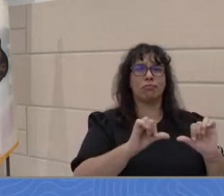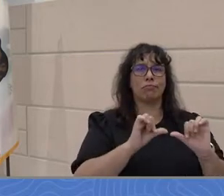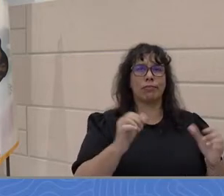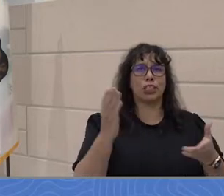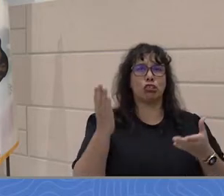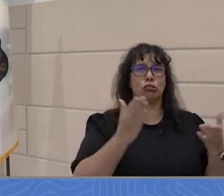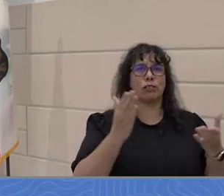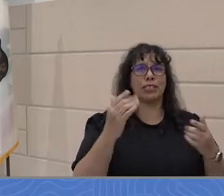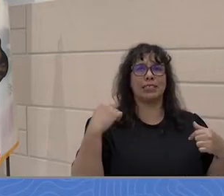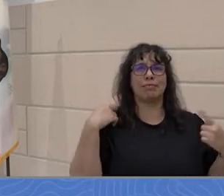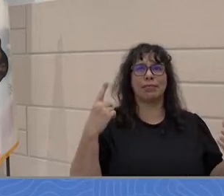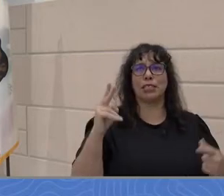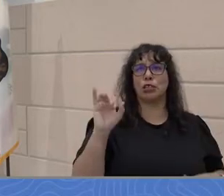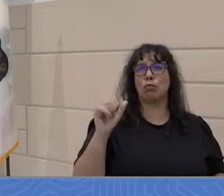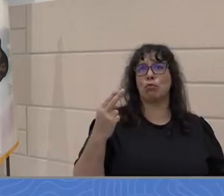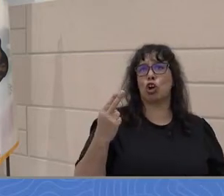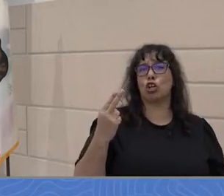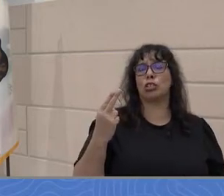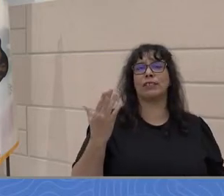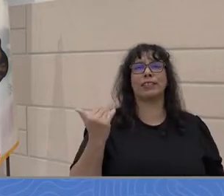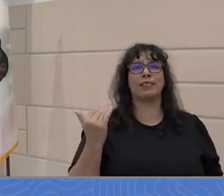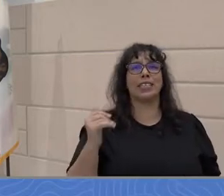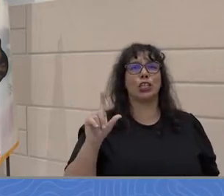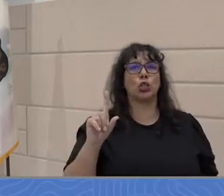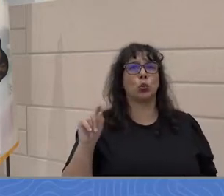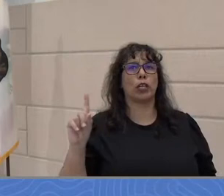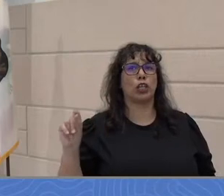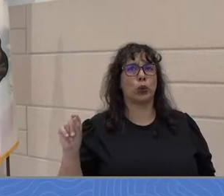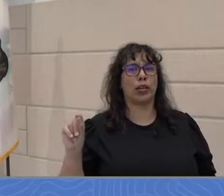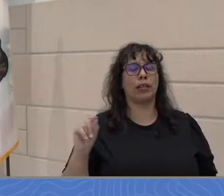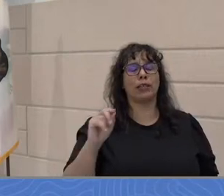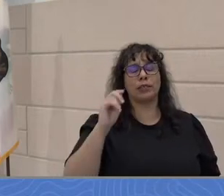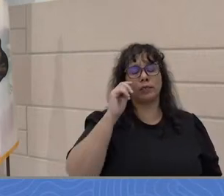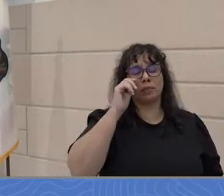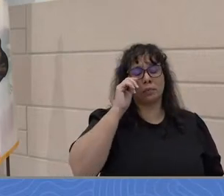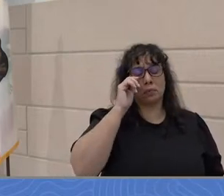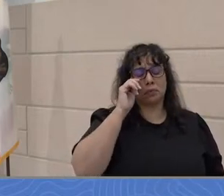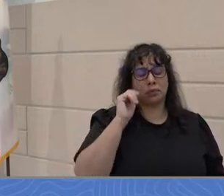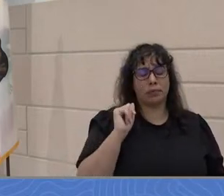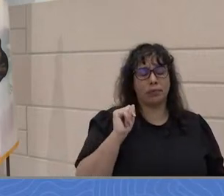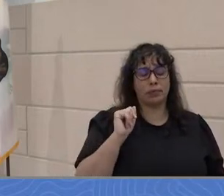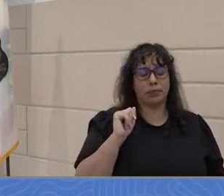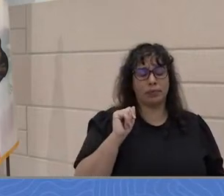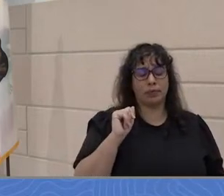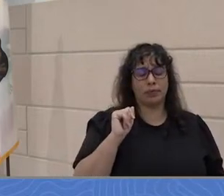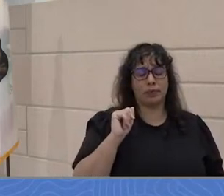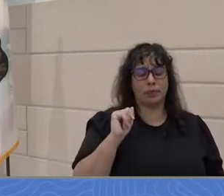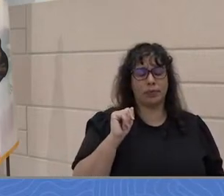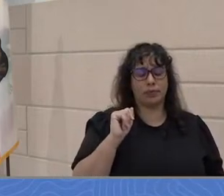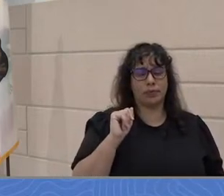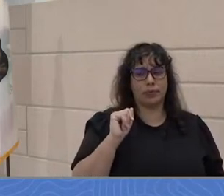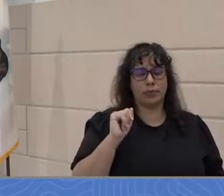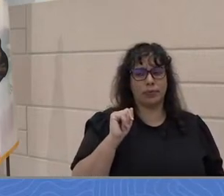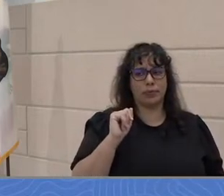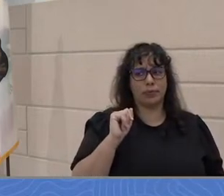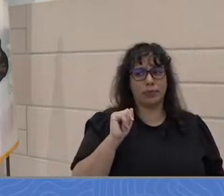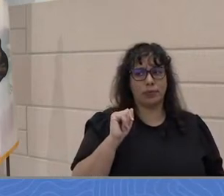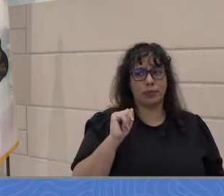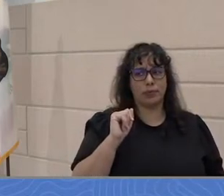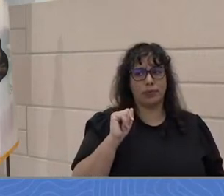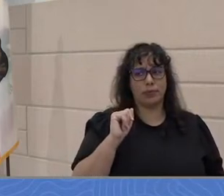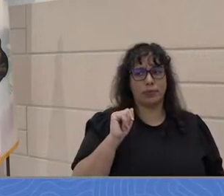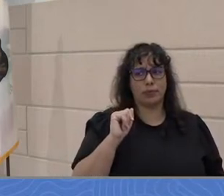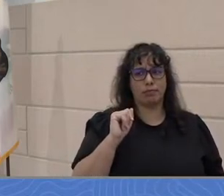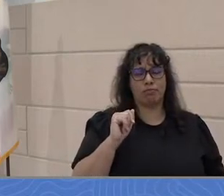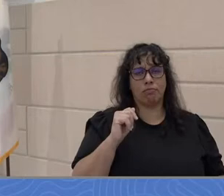ហើយពួកគេបន្តកិច្ចការធ្វើជានិច្ចរួមទាំងបុគ្គលិកផ្សេងផ្សេងនឹងក៏បានទទួល